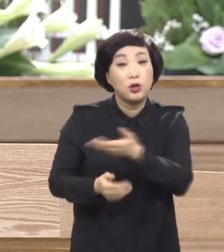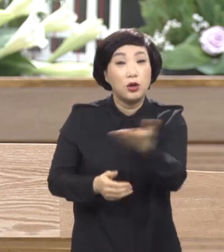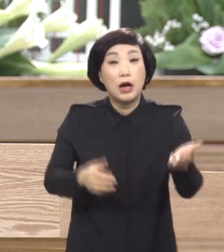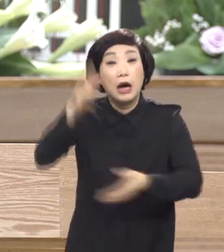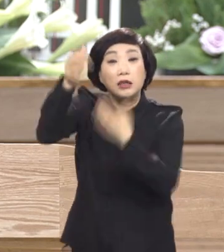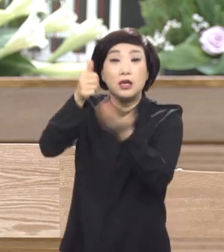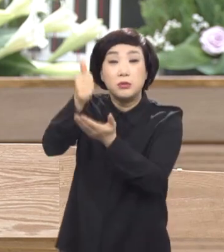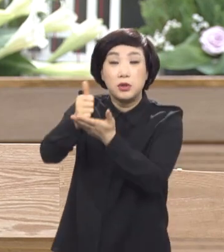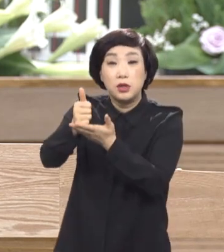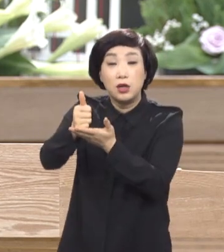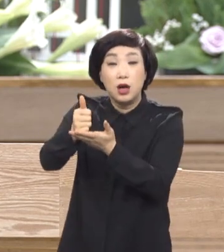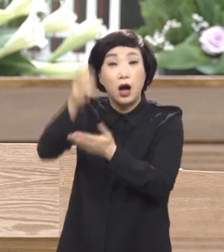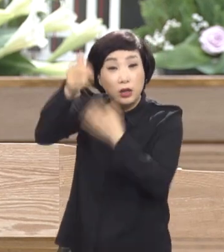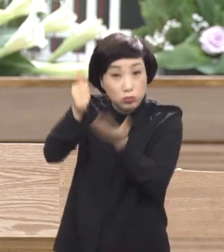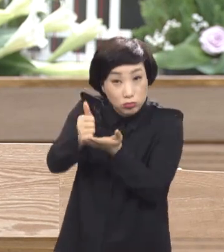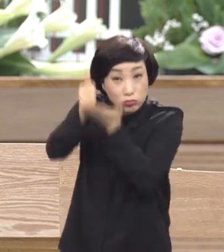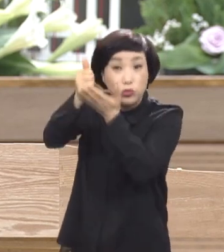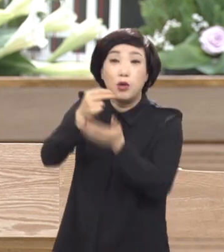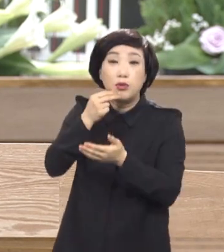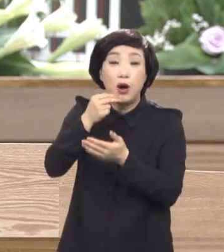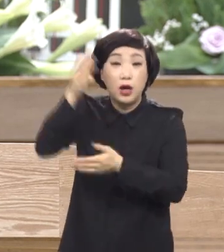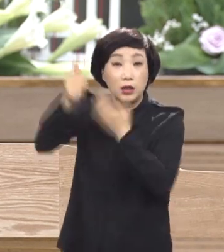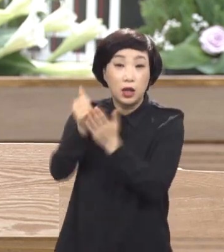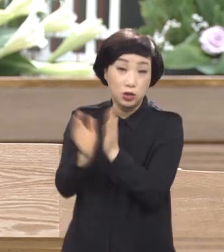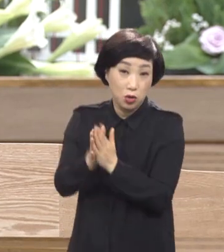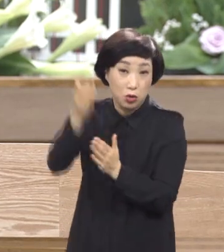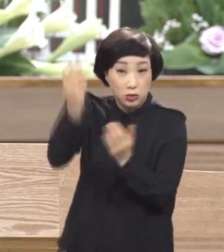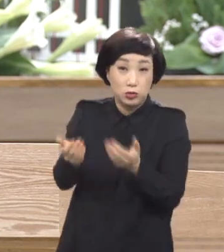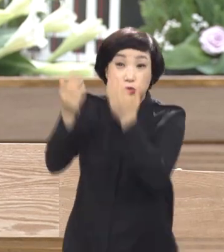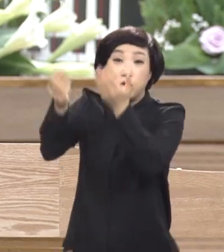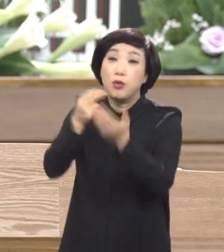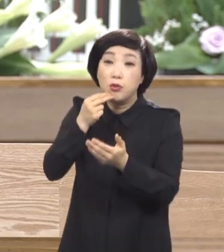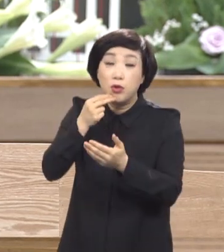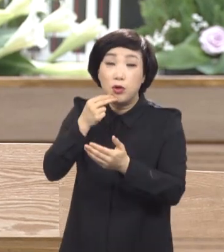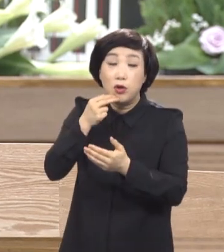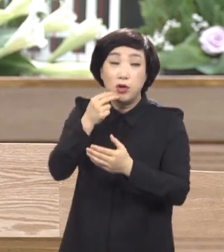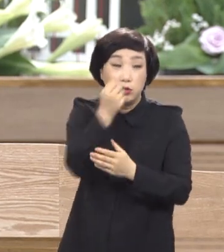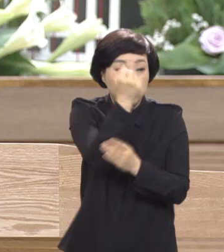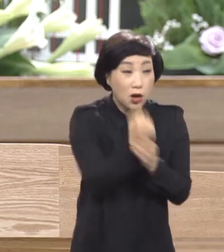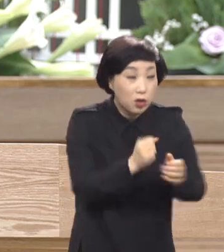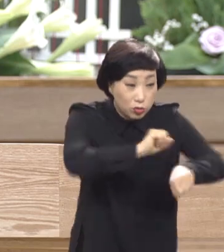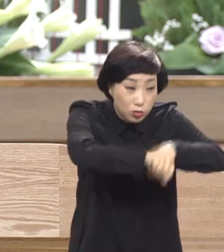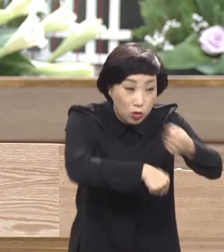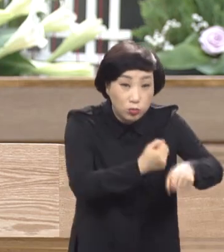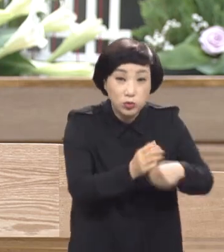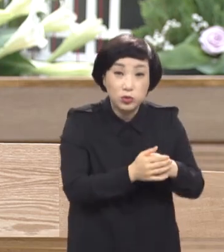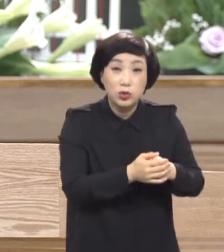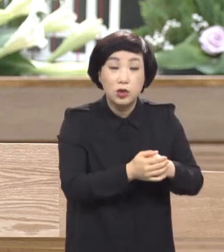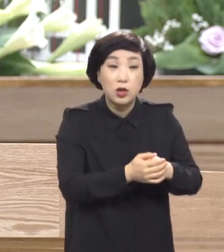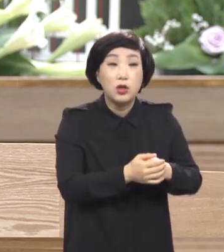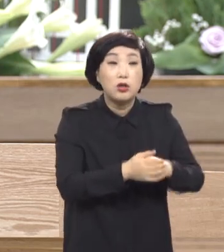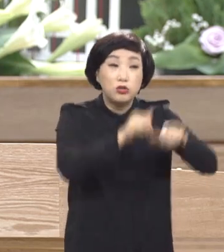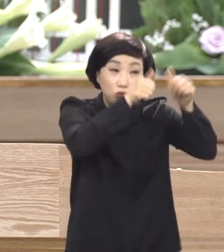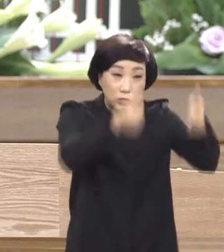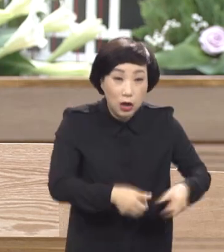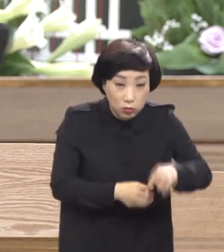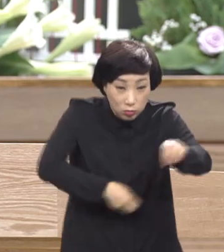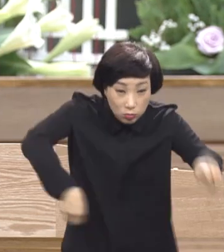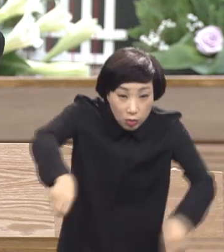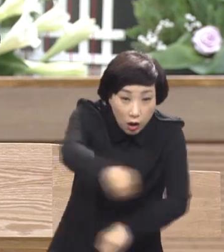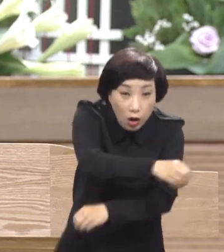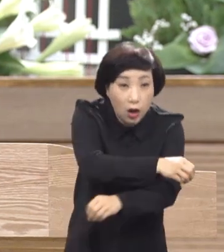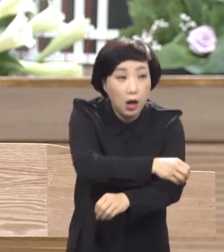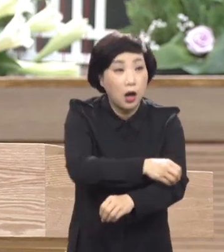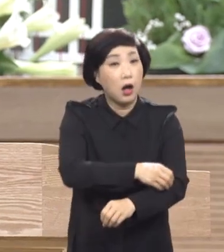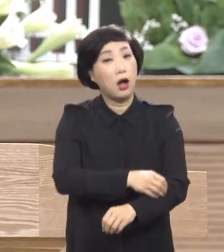하나님으로 대접지 않고 용하롭게도 하지 않고 썩어버릴 금수와 우상으로 바꾸어 또다